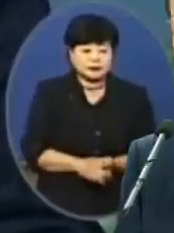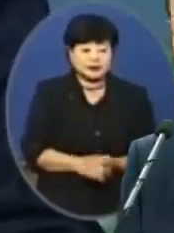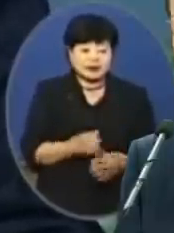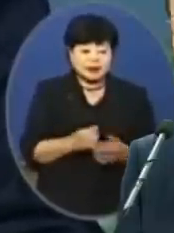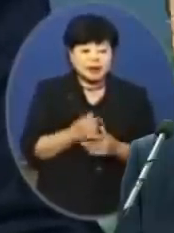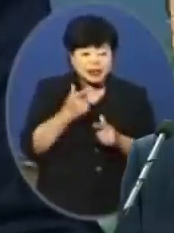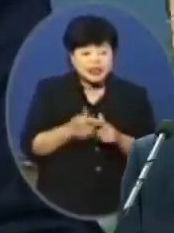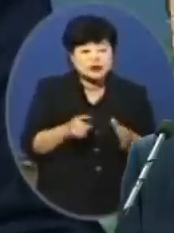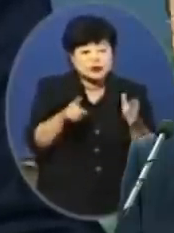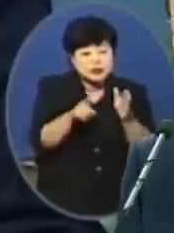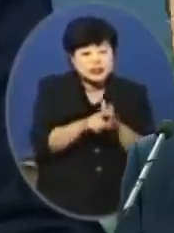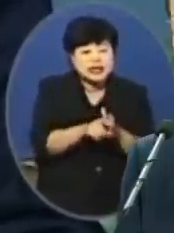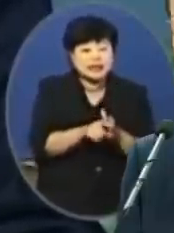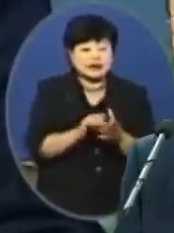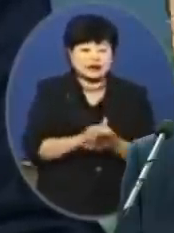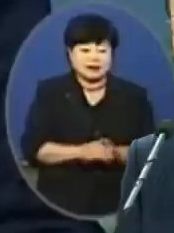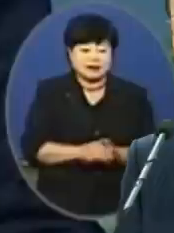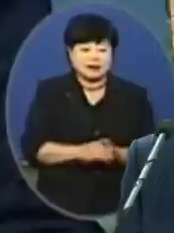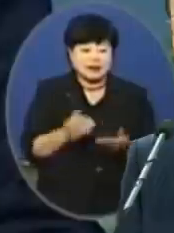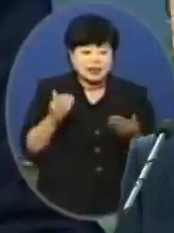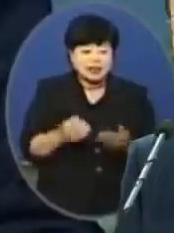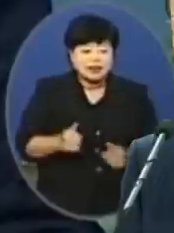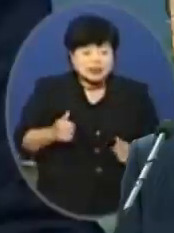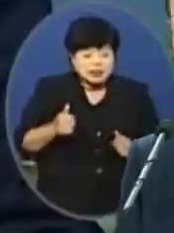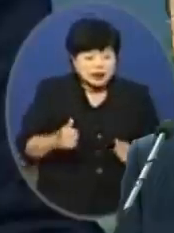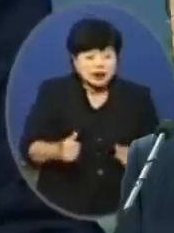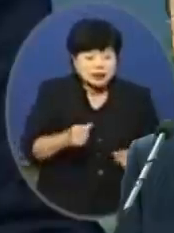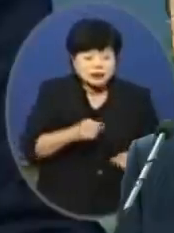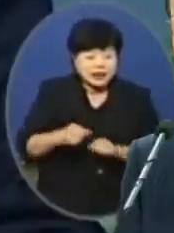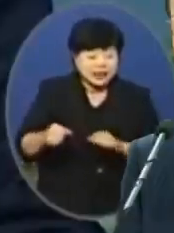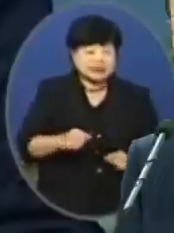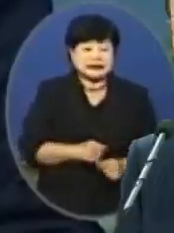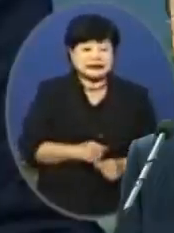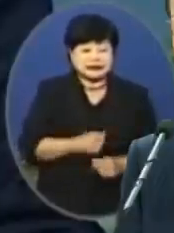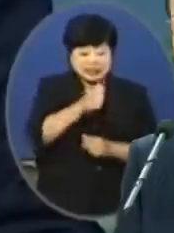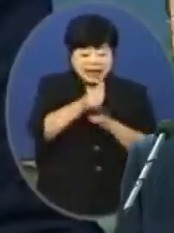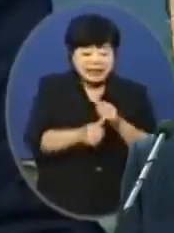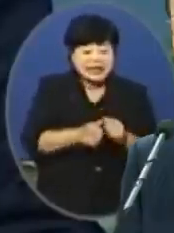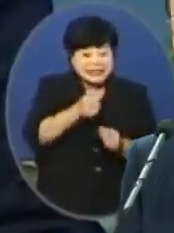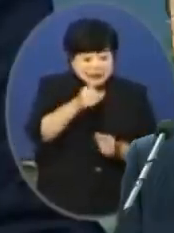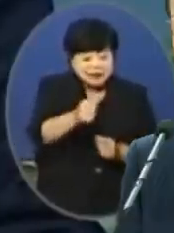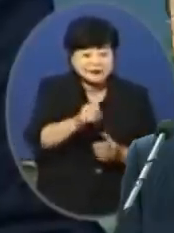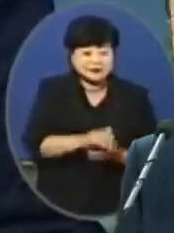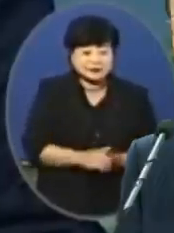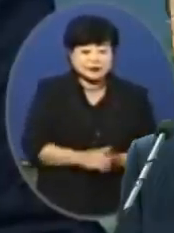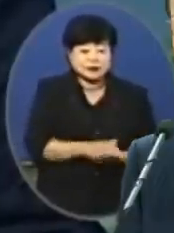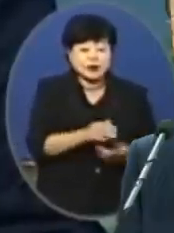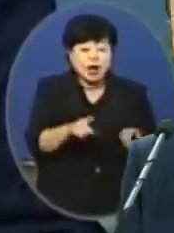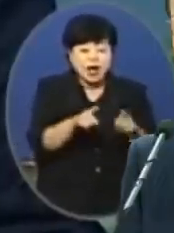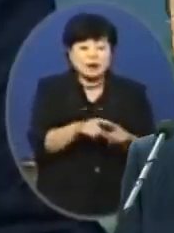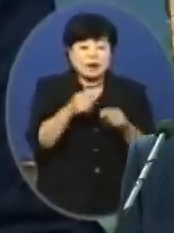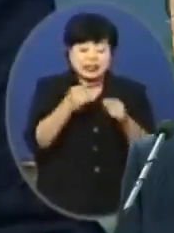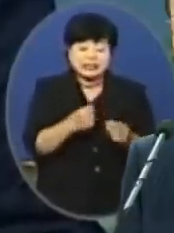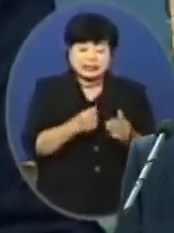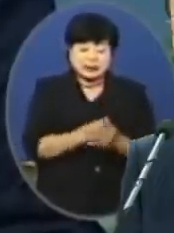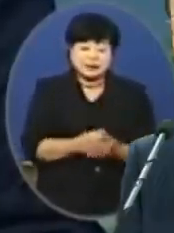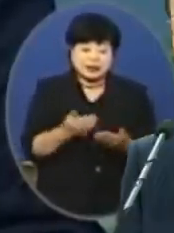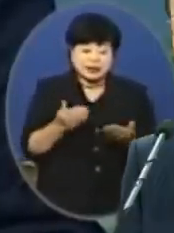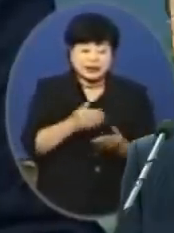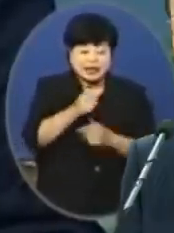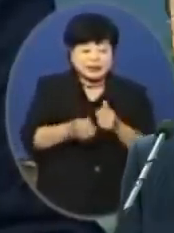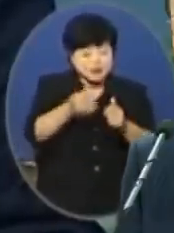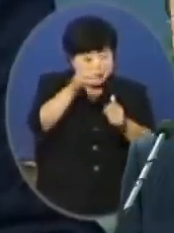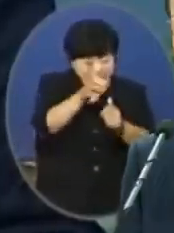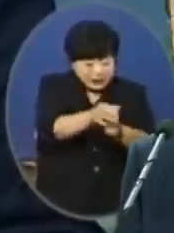그러므로 예수 믿는다는 것은 일을 열심히 행해 주시는 하나님이 우리와 같이 하시기 때문에 일을 하나님께